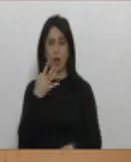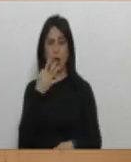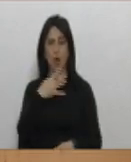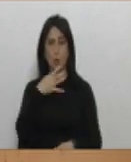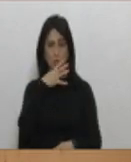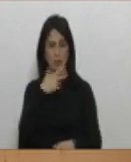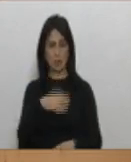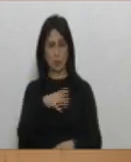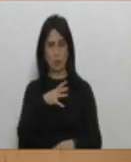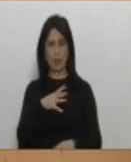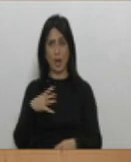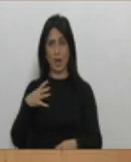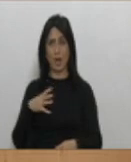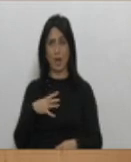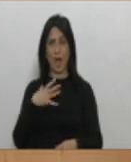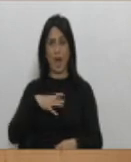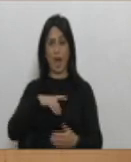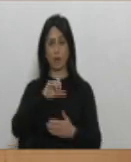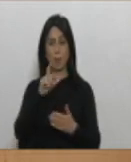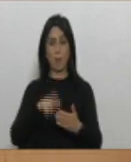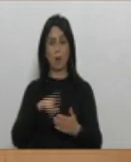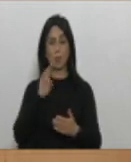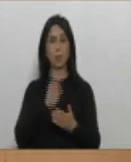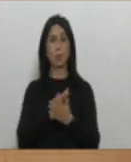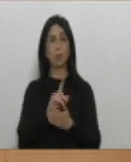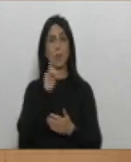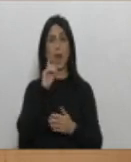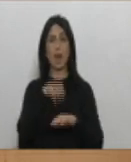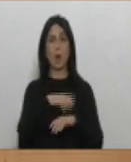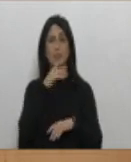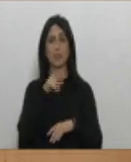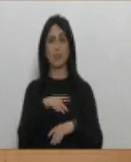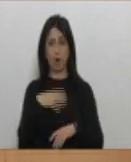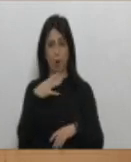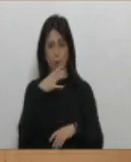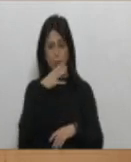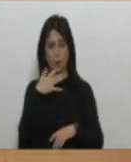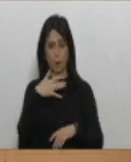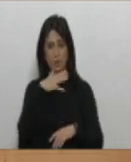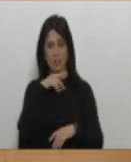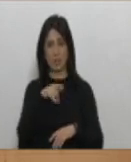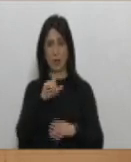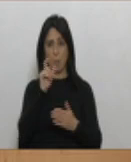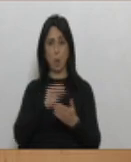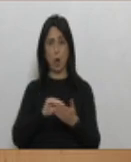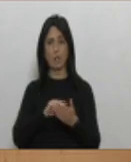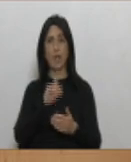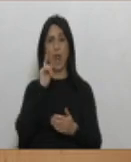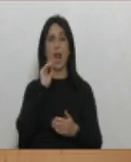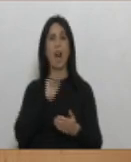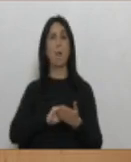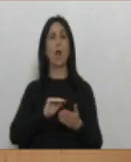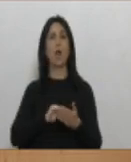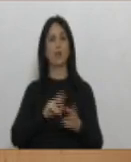ყოფილა. Ქართული პოეტები რომ მუდამ ახალგაზრდები იყვნენ კომუნისტების დროს 40 წლის და 50 წლის პოეტს ახალგაზრდა